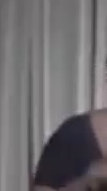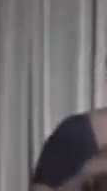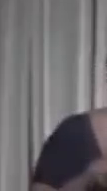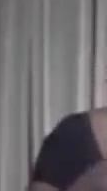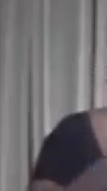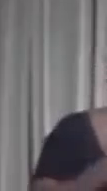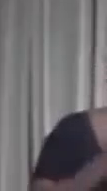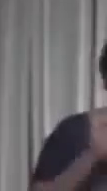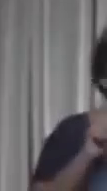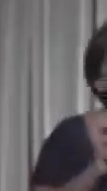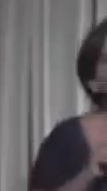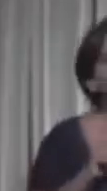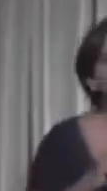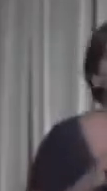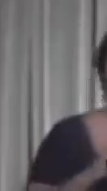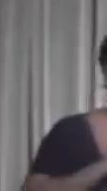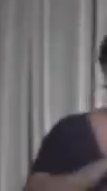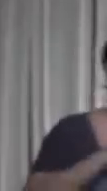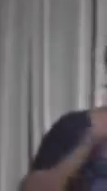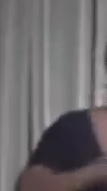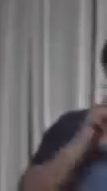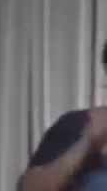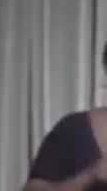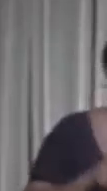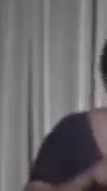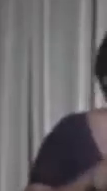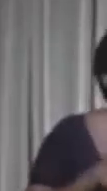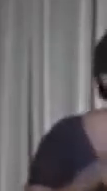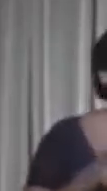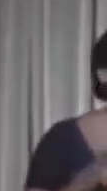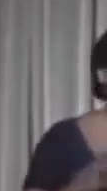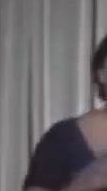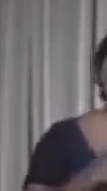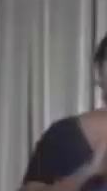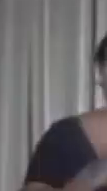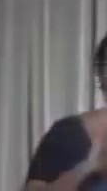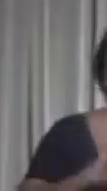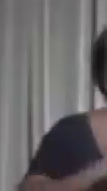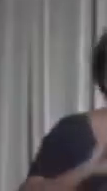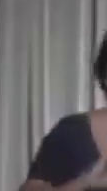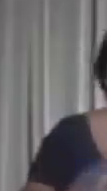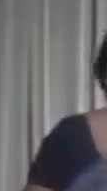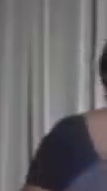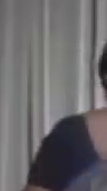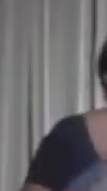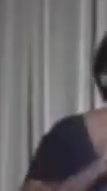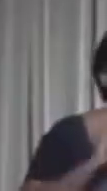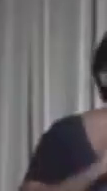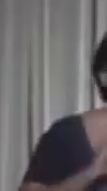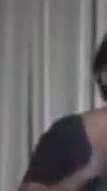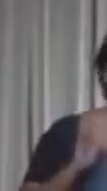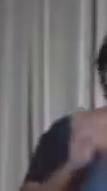கலாச்சாரத்தை பின்பற்றுகின்ற அவ்வாறான சில சட்டங்கள், அதே போல தேச வளமை சட்டம், அதே போல கண்டிய சட்டம் போன்ற சட்டங்கள்